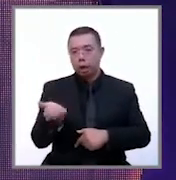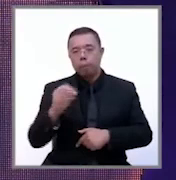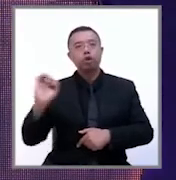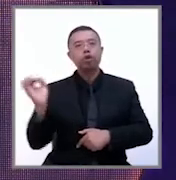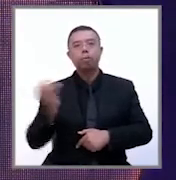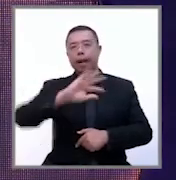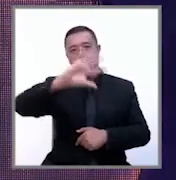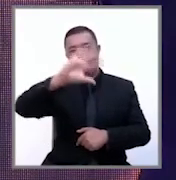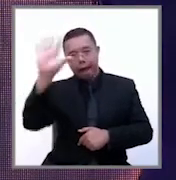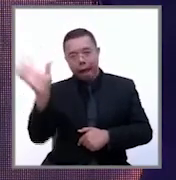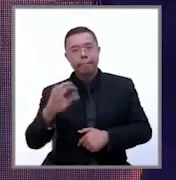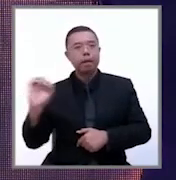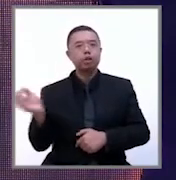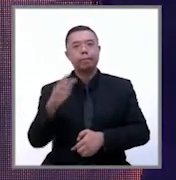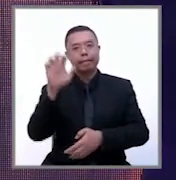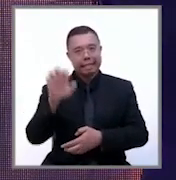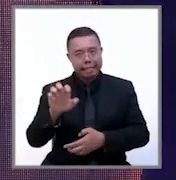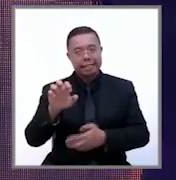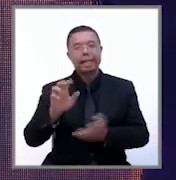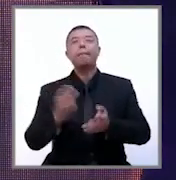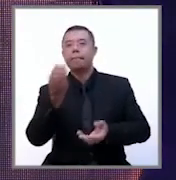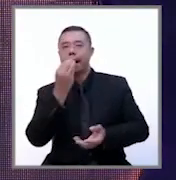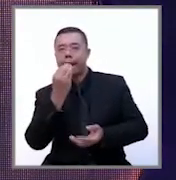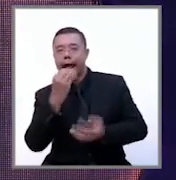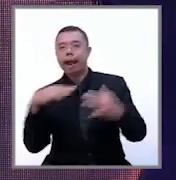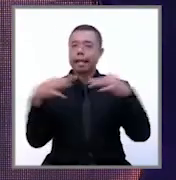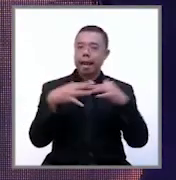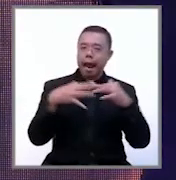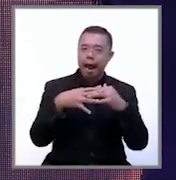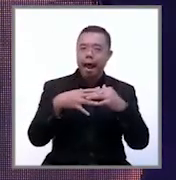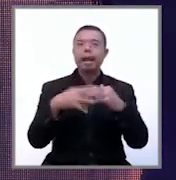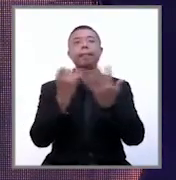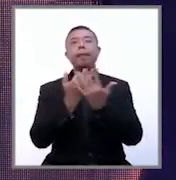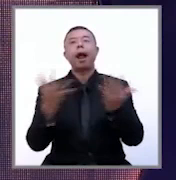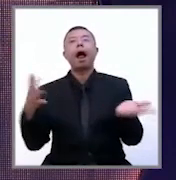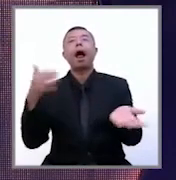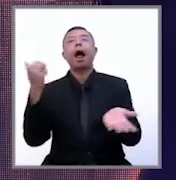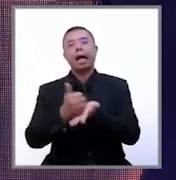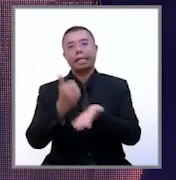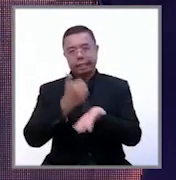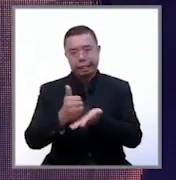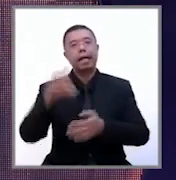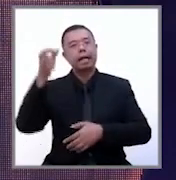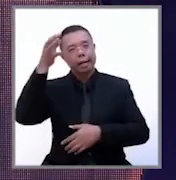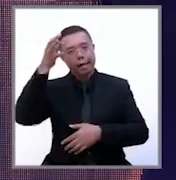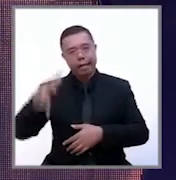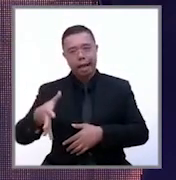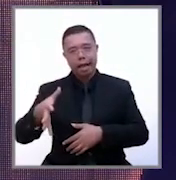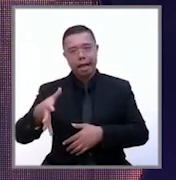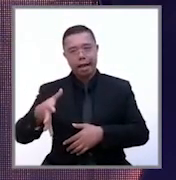sumber daya alam dan energi pangan agraria dan masyarakat adat dan